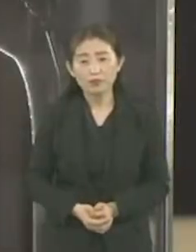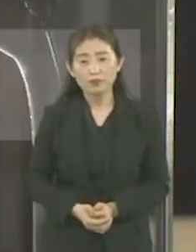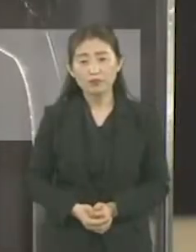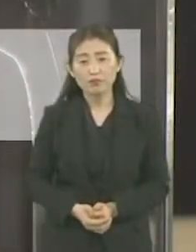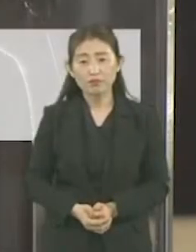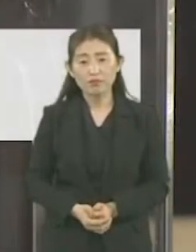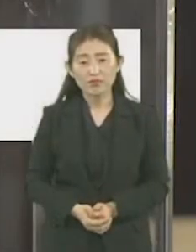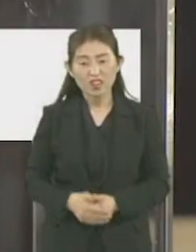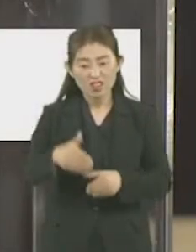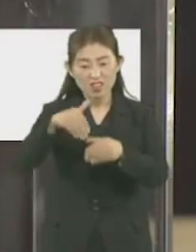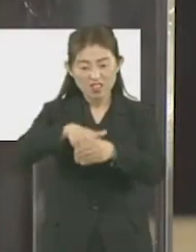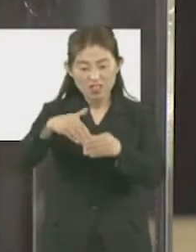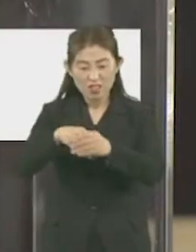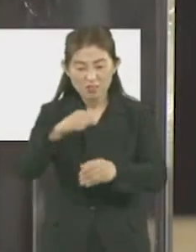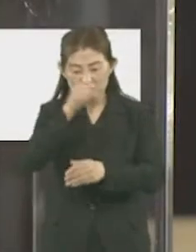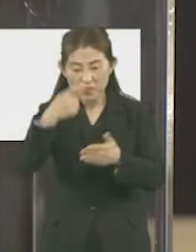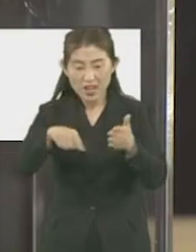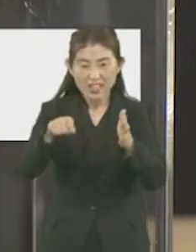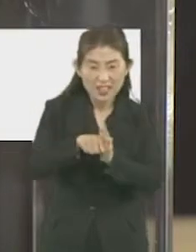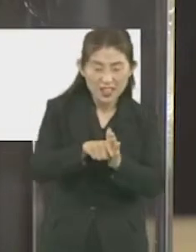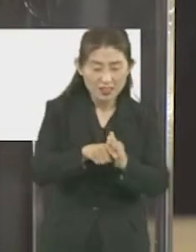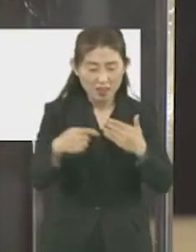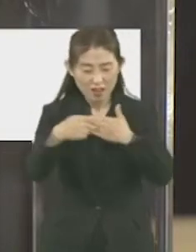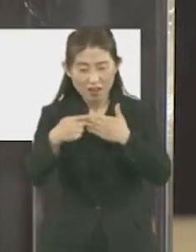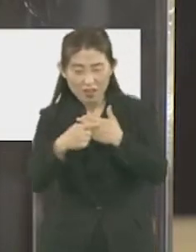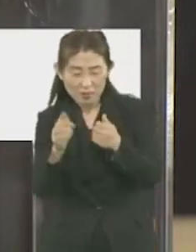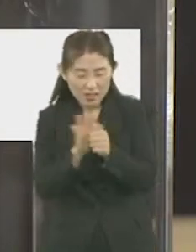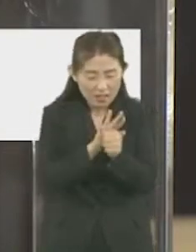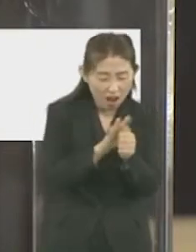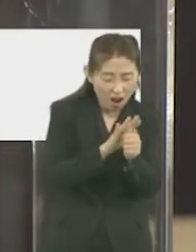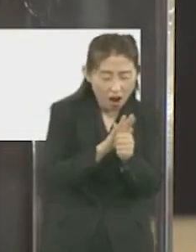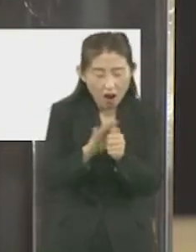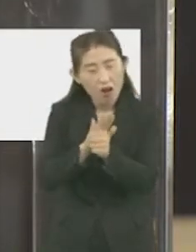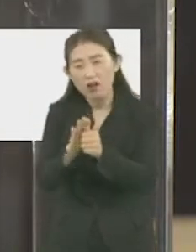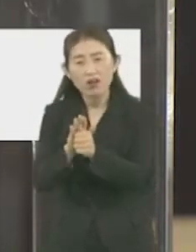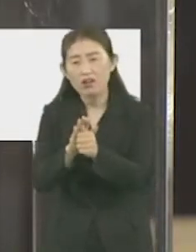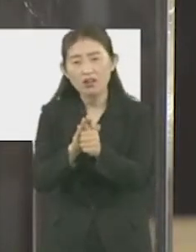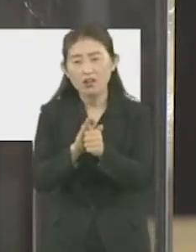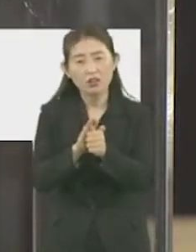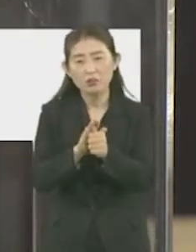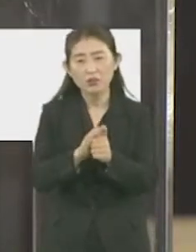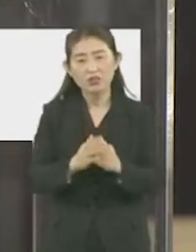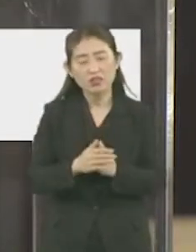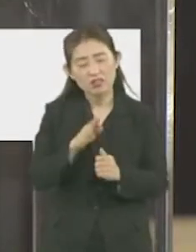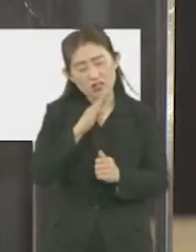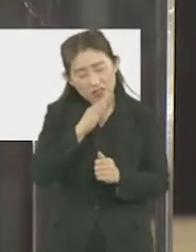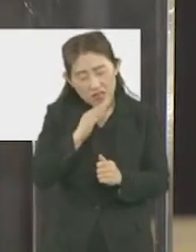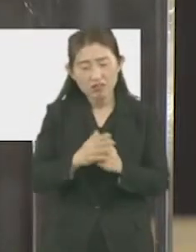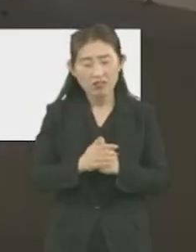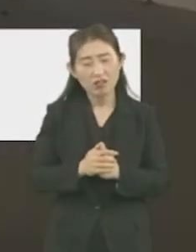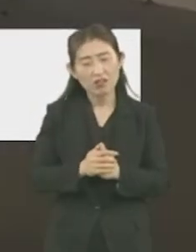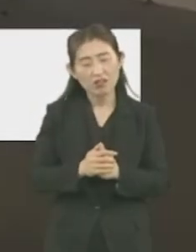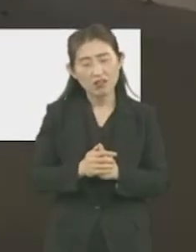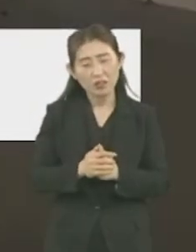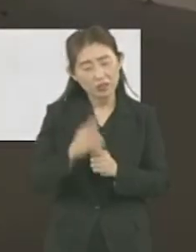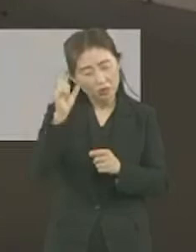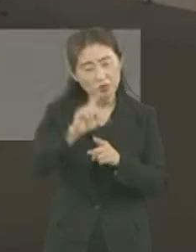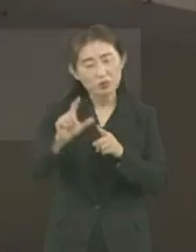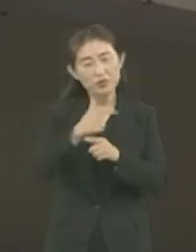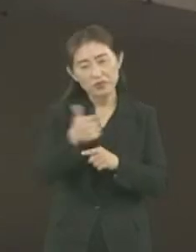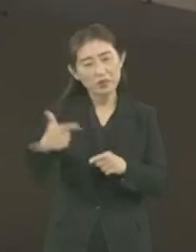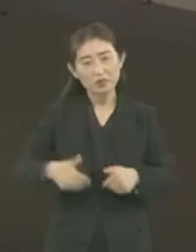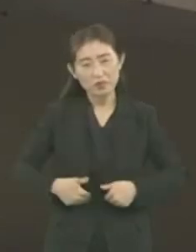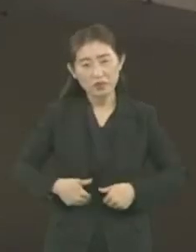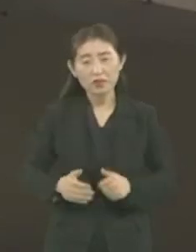때 선심성으로 포퓰리즘으로 간 이런 부분들을 한번 우리가 진짜 고민을 한번 해봐야 돼요. 기존